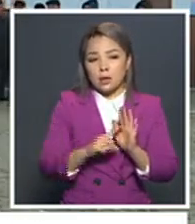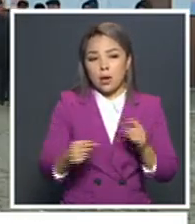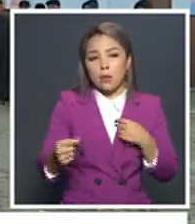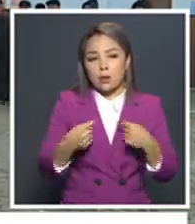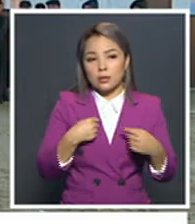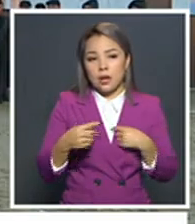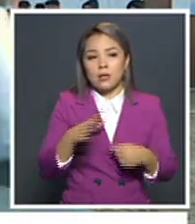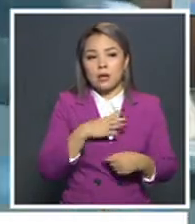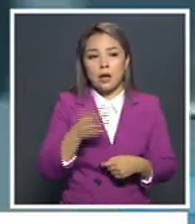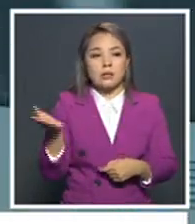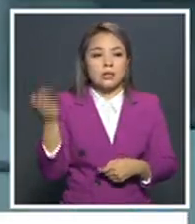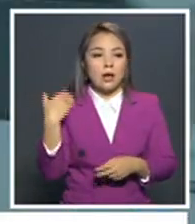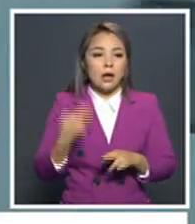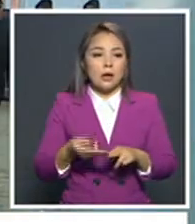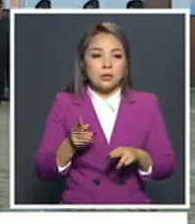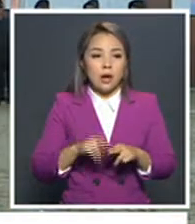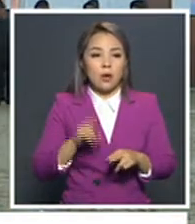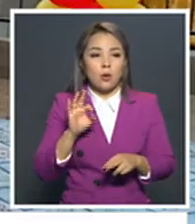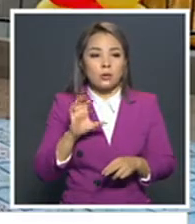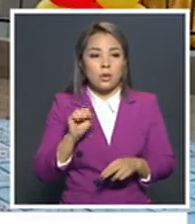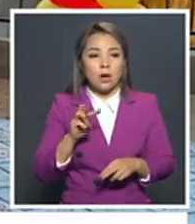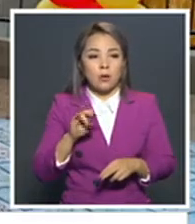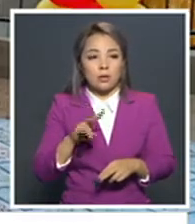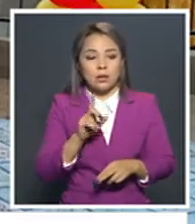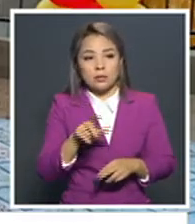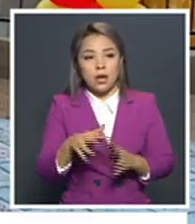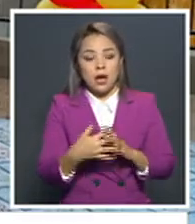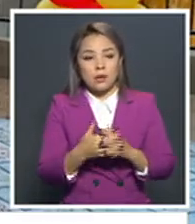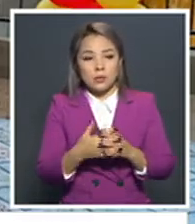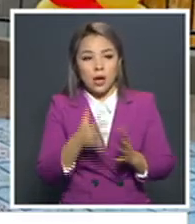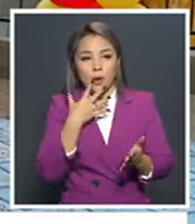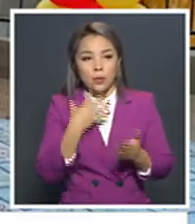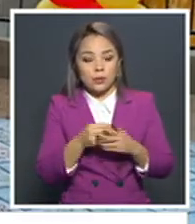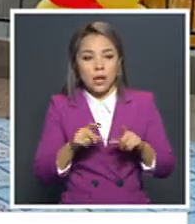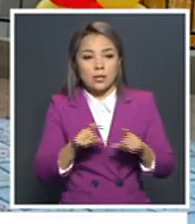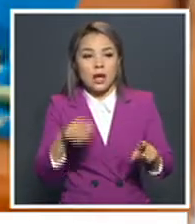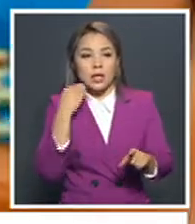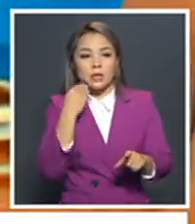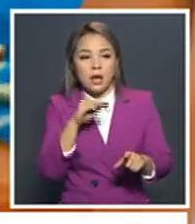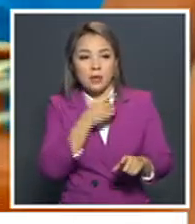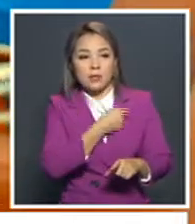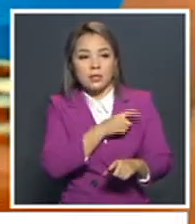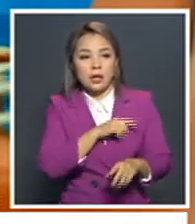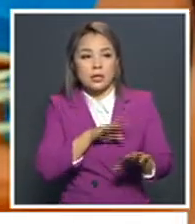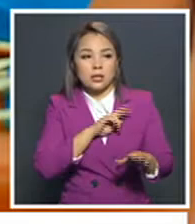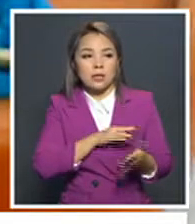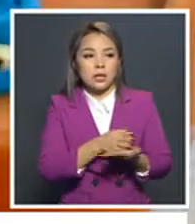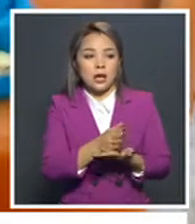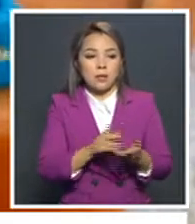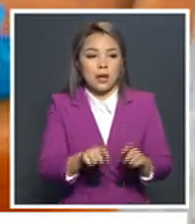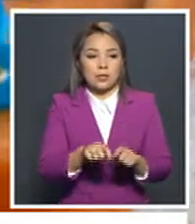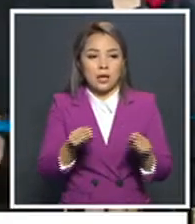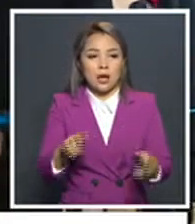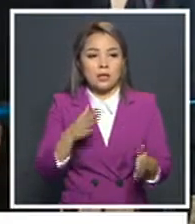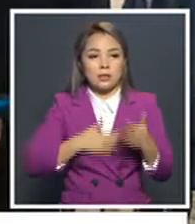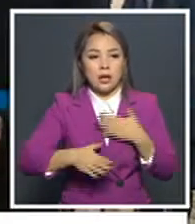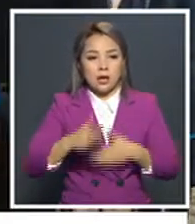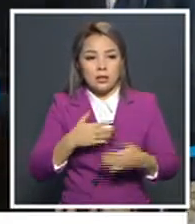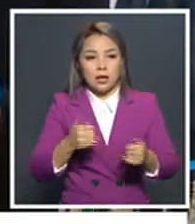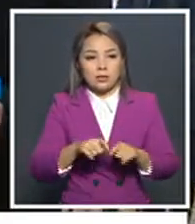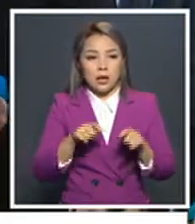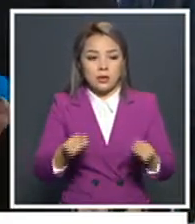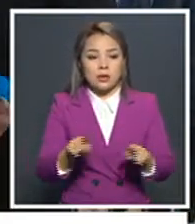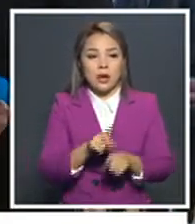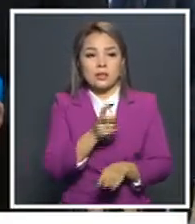әуреге түсетін. Енді міне қосамандықтар өз елді мекендерінде сапалы медициналық қызметке қол жеткізіп отыр. Жаңа нысанда